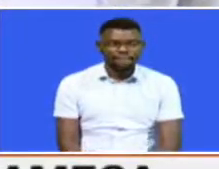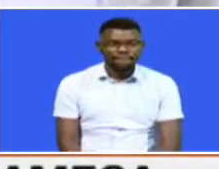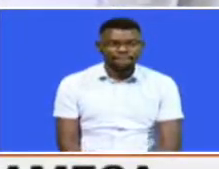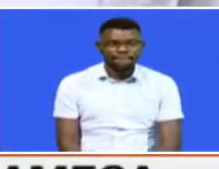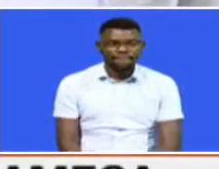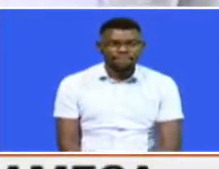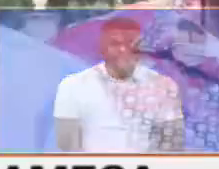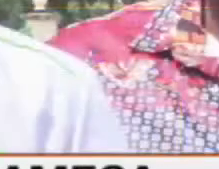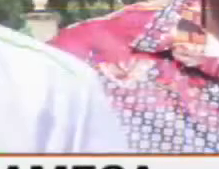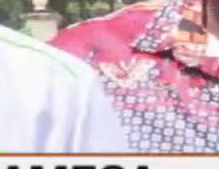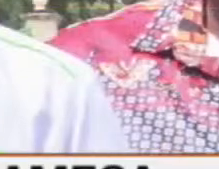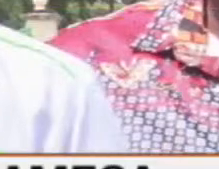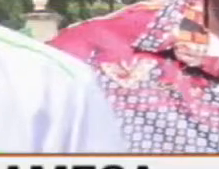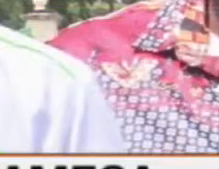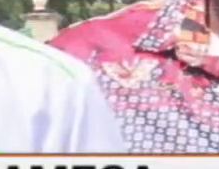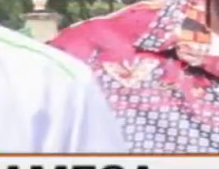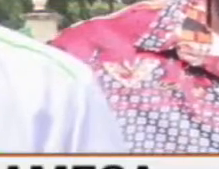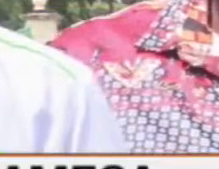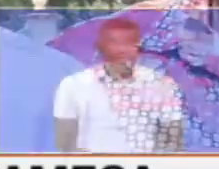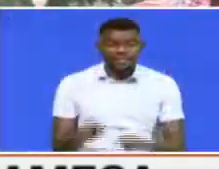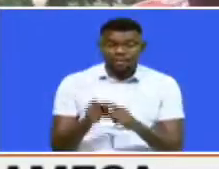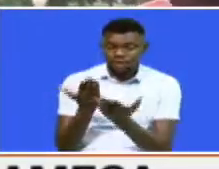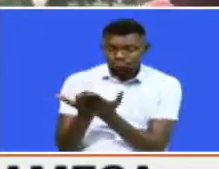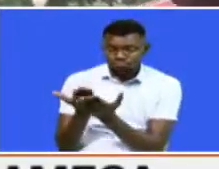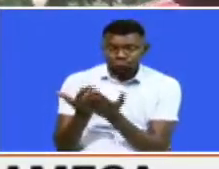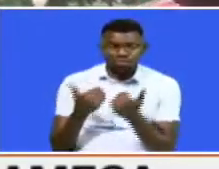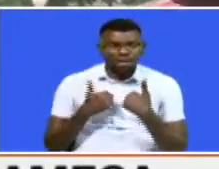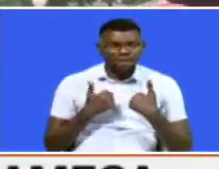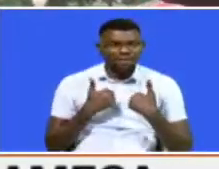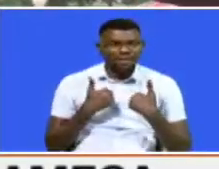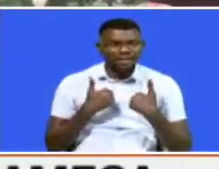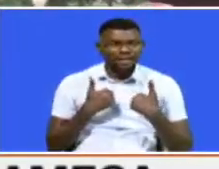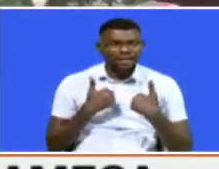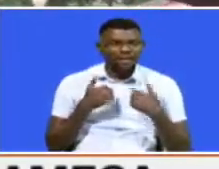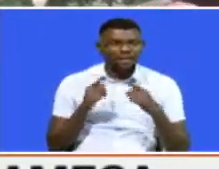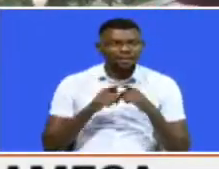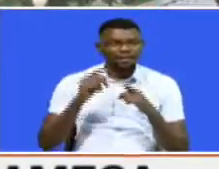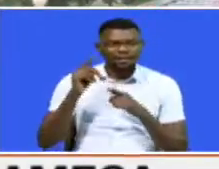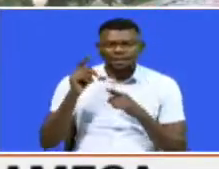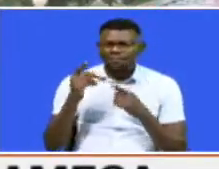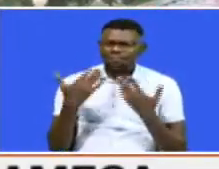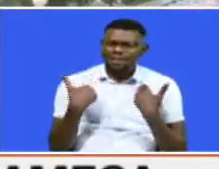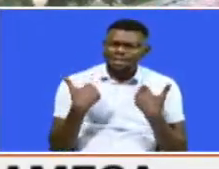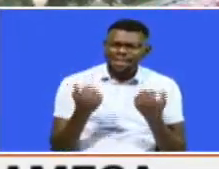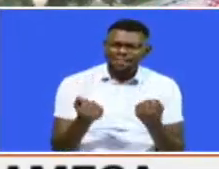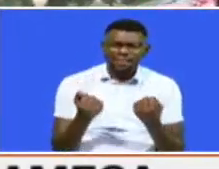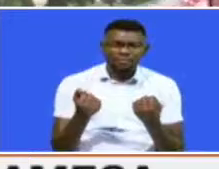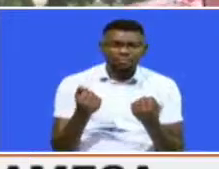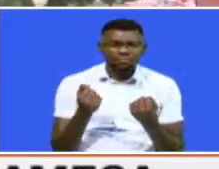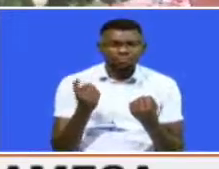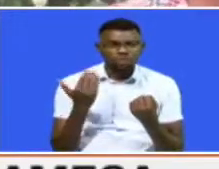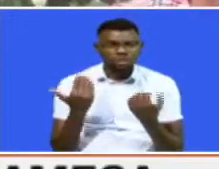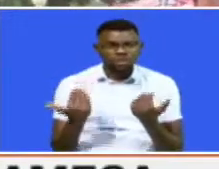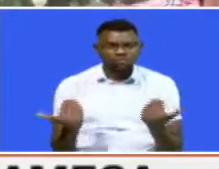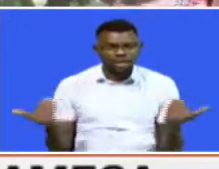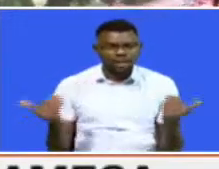you. Kuna mapendekezo tumeyapata na katika vijiji kwa ajili ya afya zetu haswa za mama na mtoto